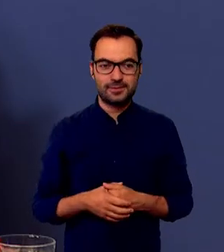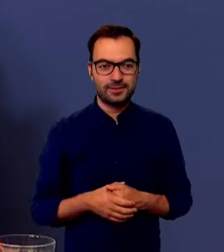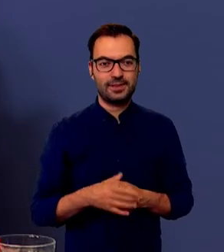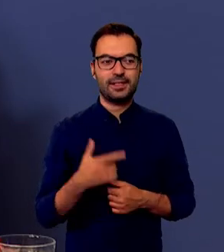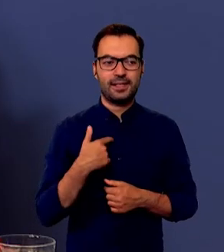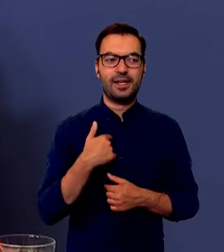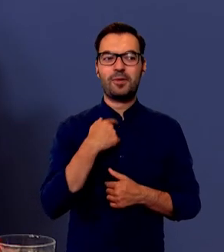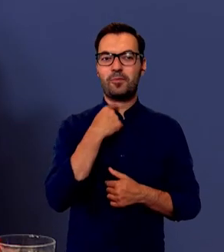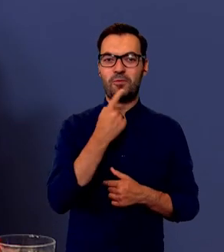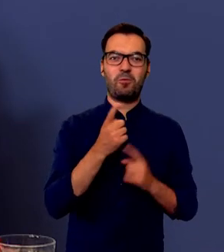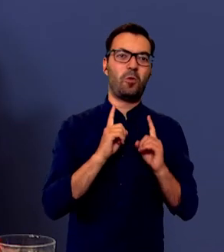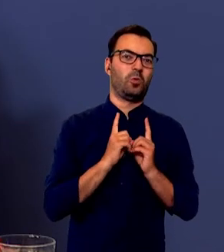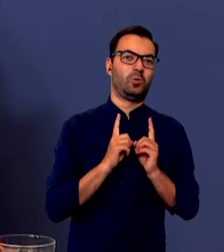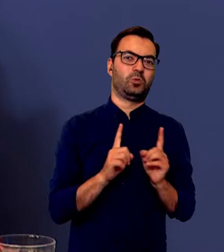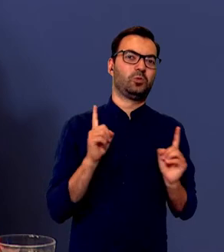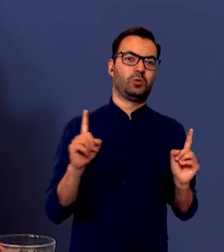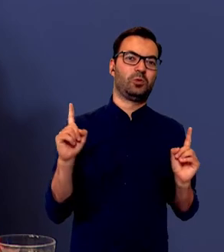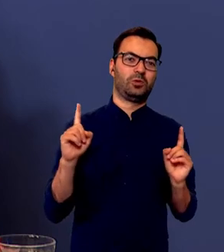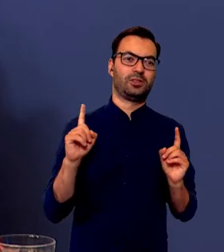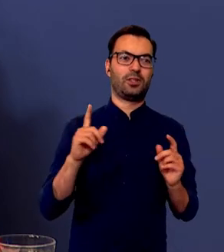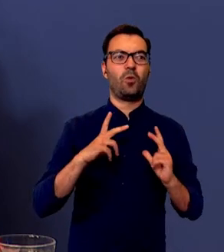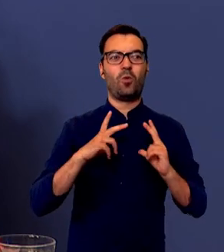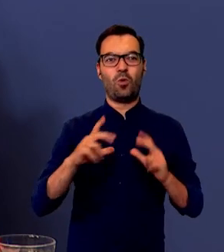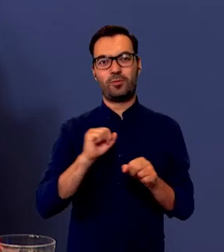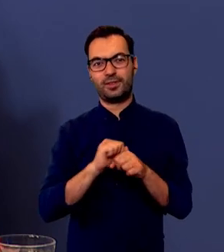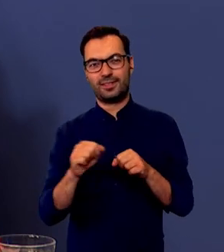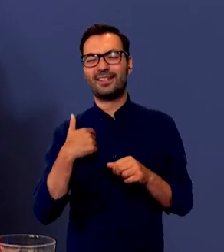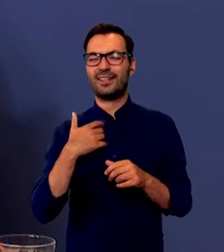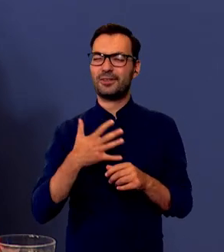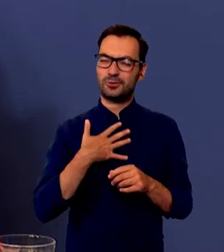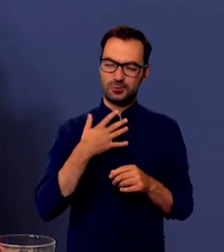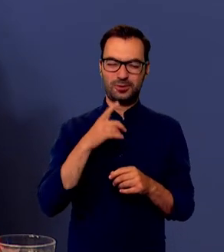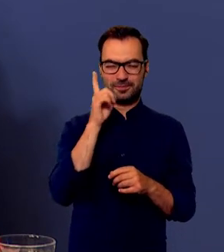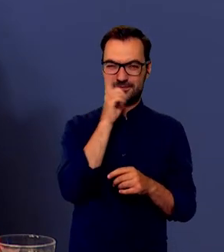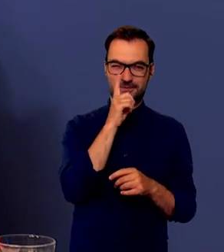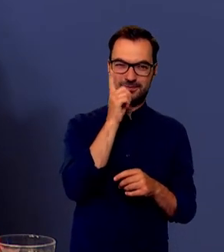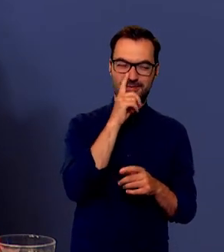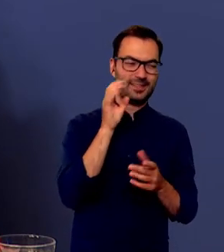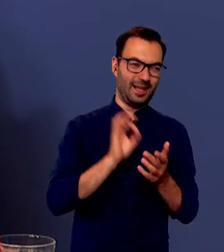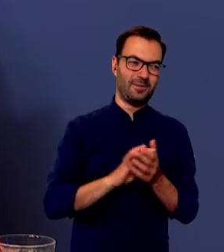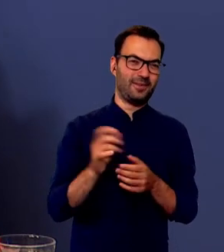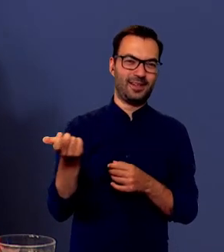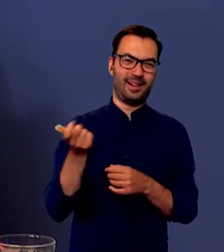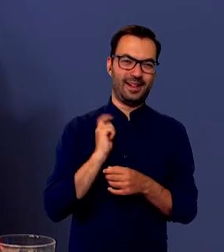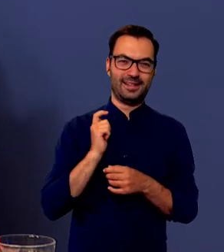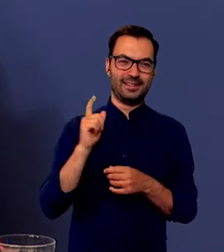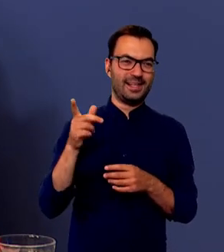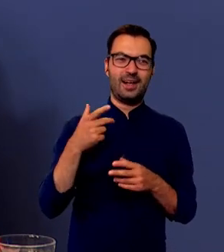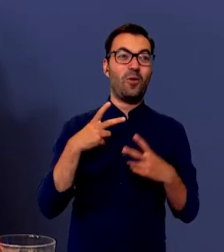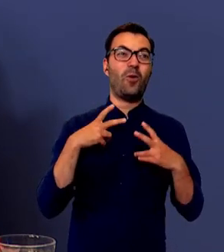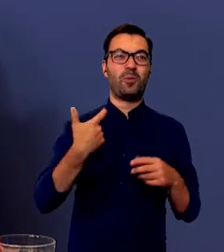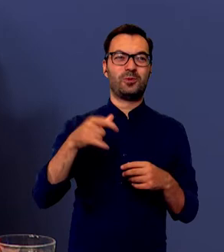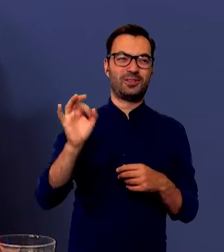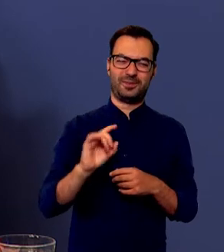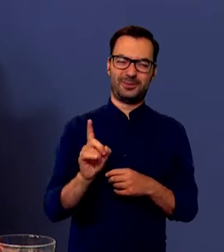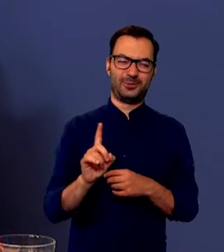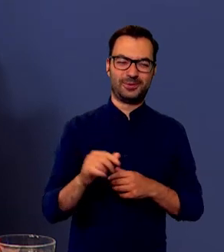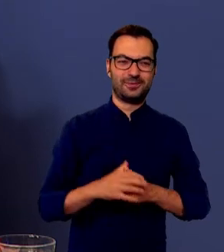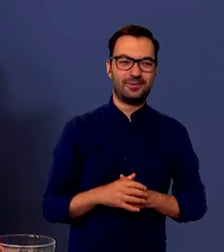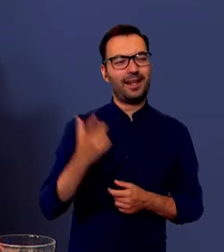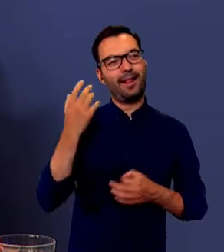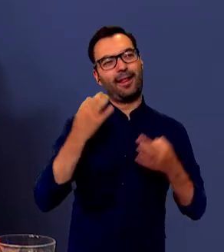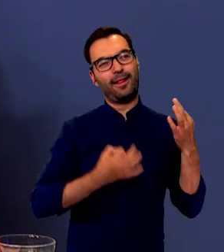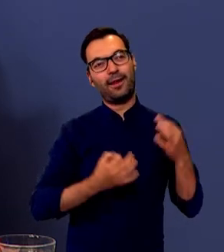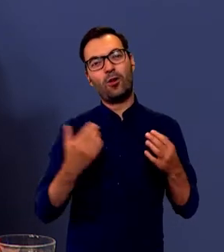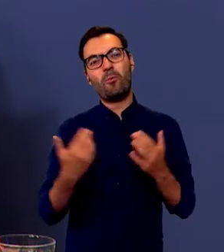dosyć ostrożnie to, że jesteś na urlopie, bo coś czułam, że sprostujesz albo właśnie, że powiesz, że nad czymś pracujesz. Zastanawiałam się, czy kolekcja,